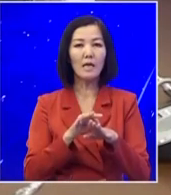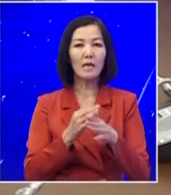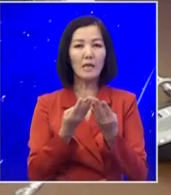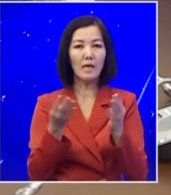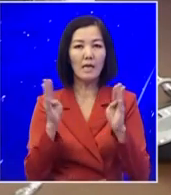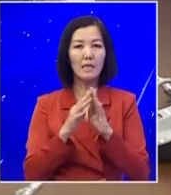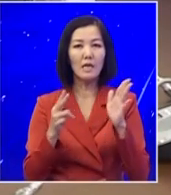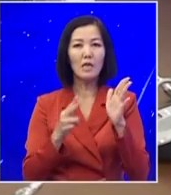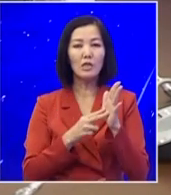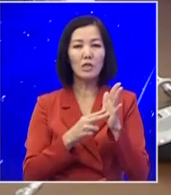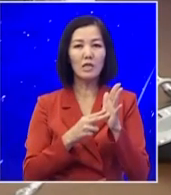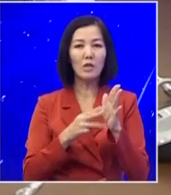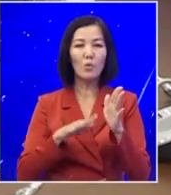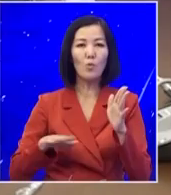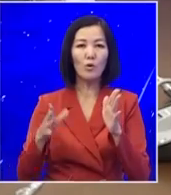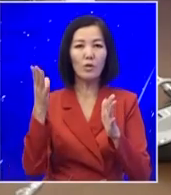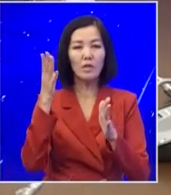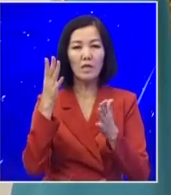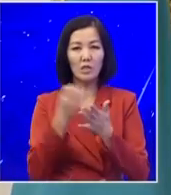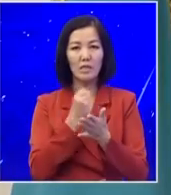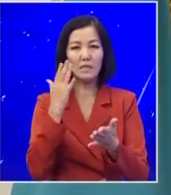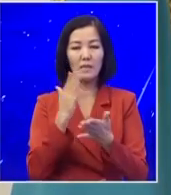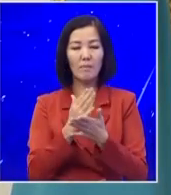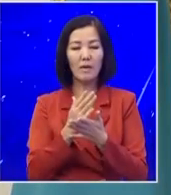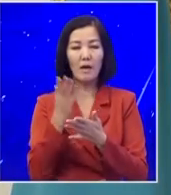өңірде жетістіктер бар. Бірі Алматы облысы.